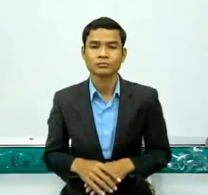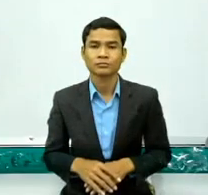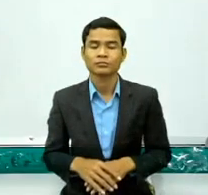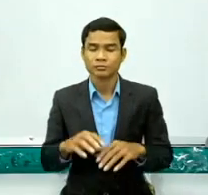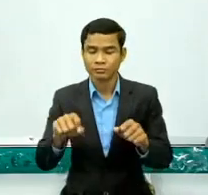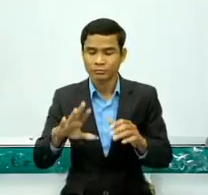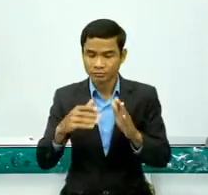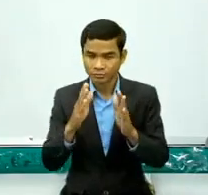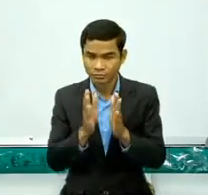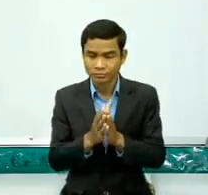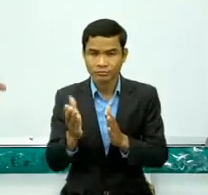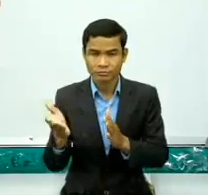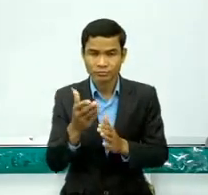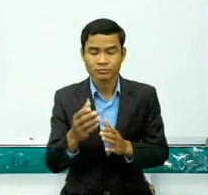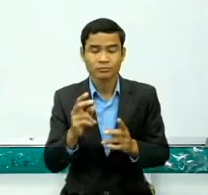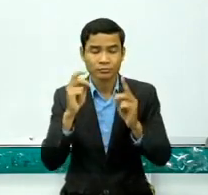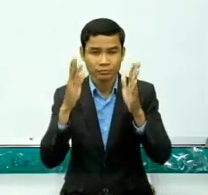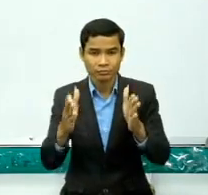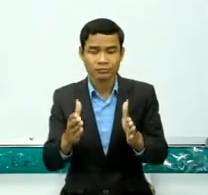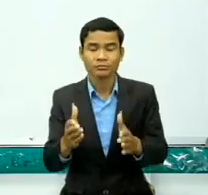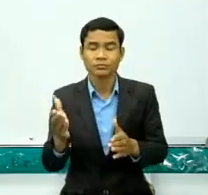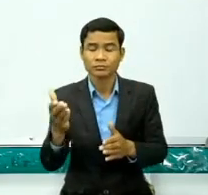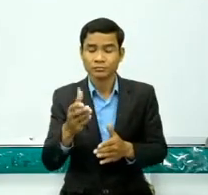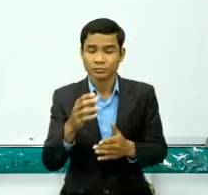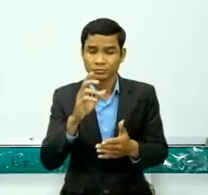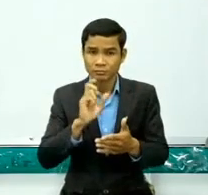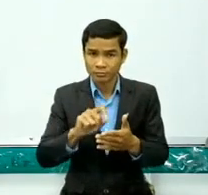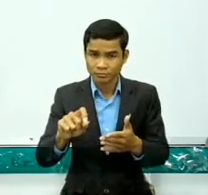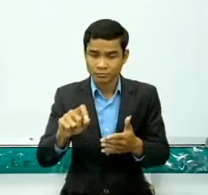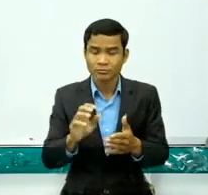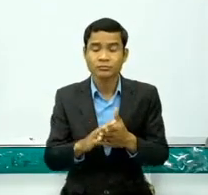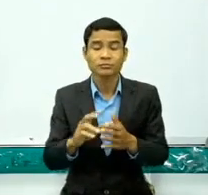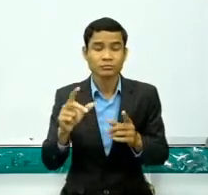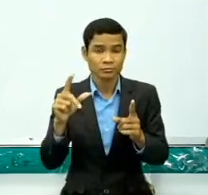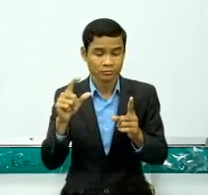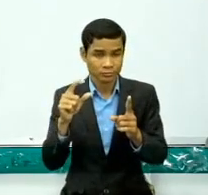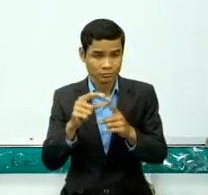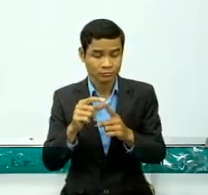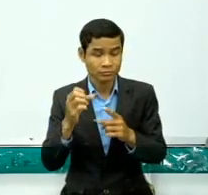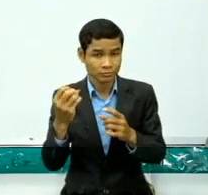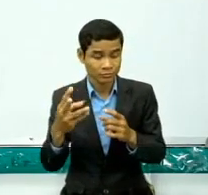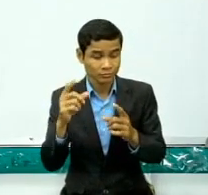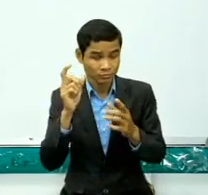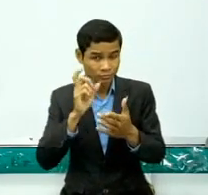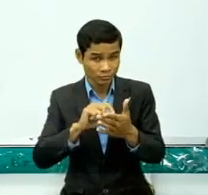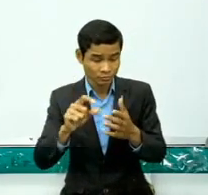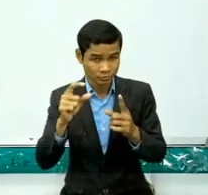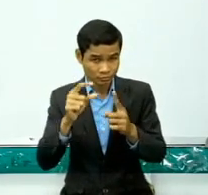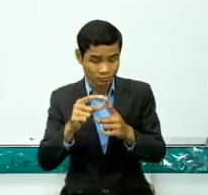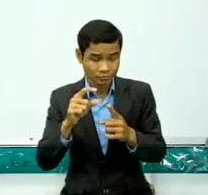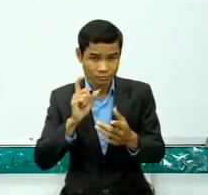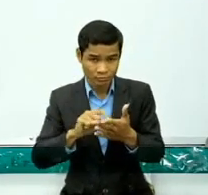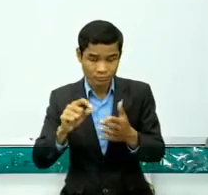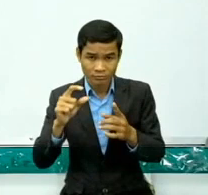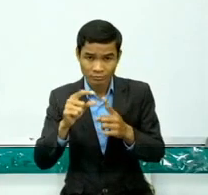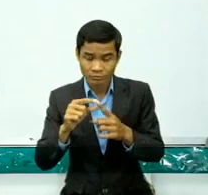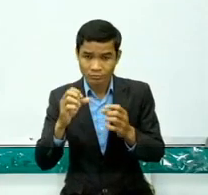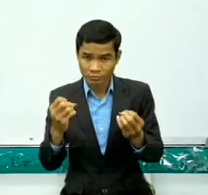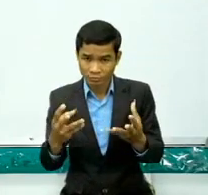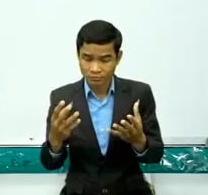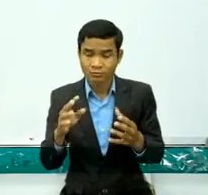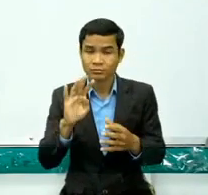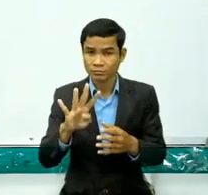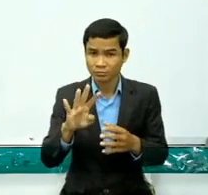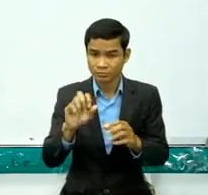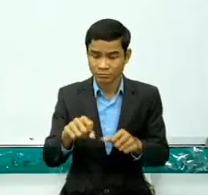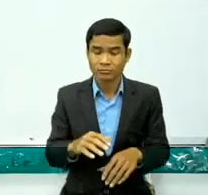ចាអរគុណអញ្ចឹងអ្នកគ្រូនាំកូនសរសេរចាសរសេរពាក្យចំនួនប្រមាណមិញកូនចាចំនួន